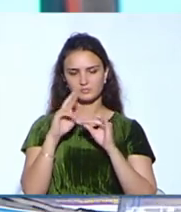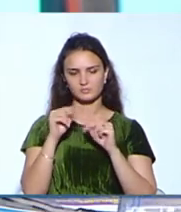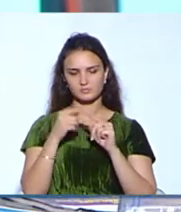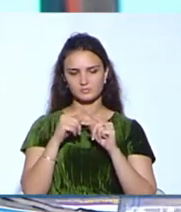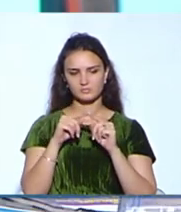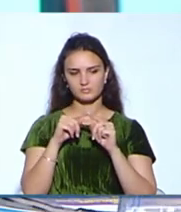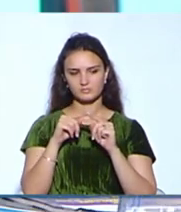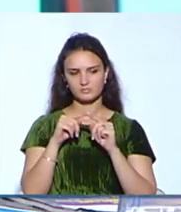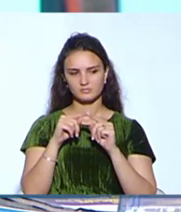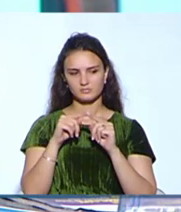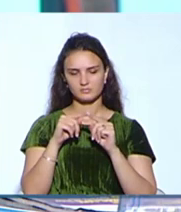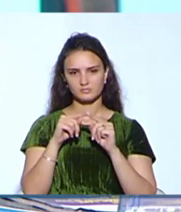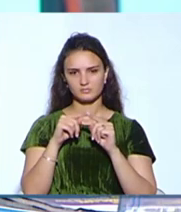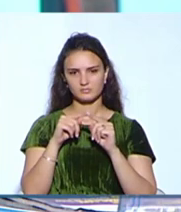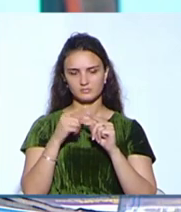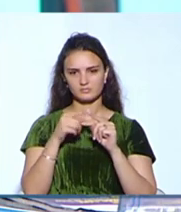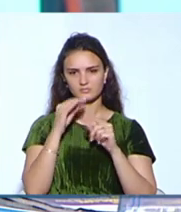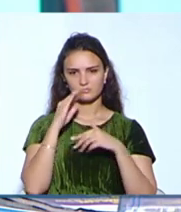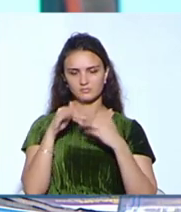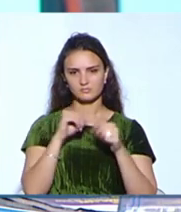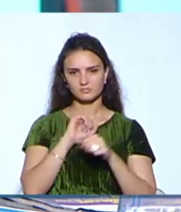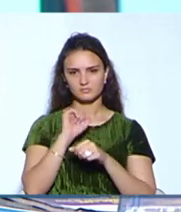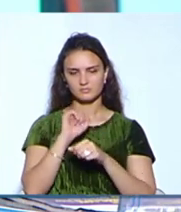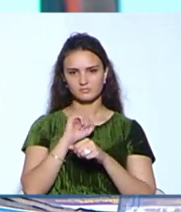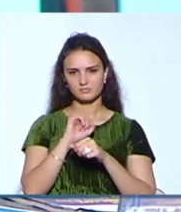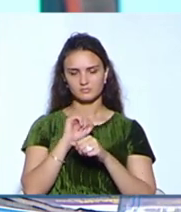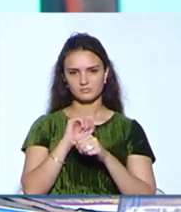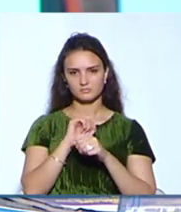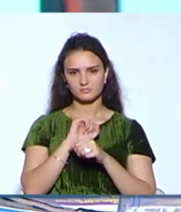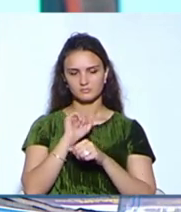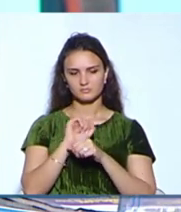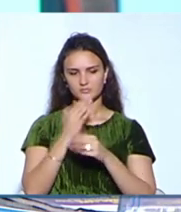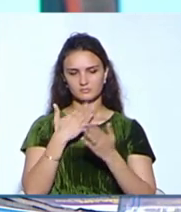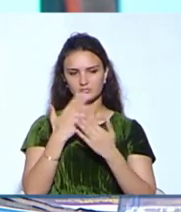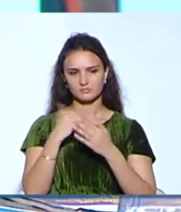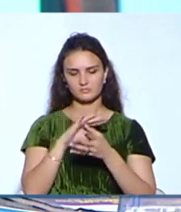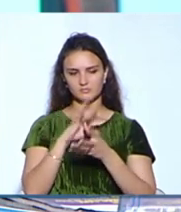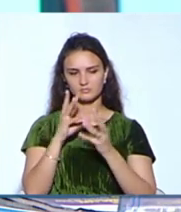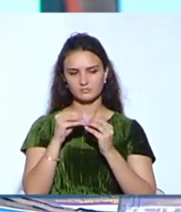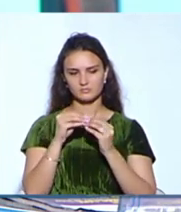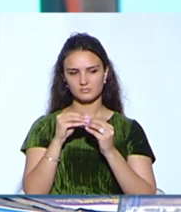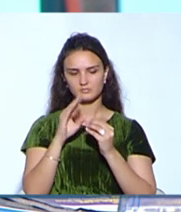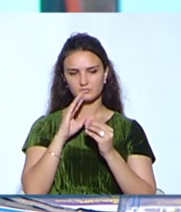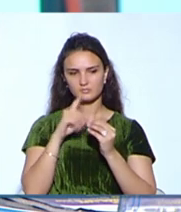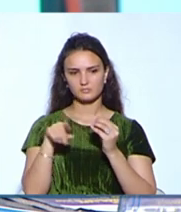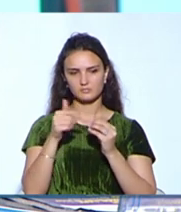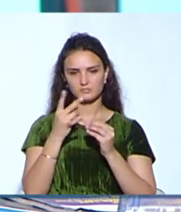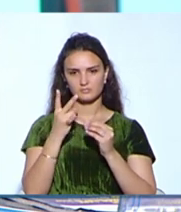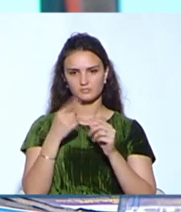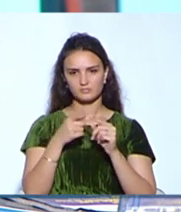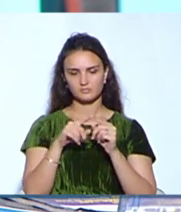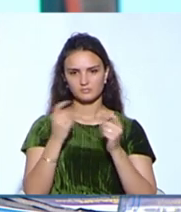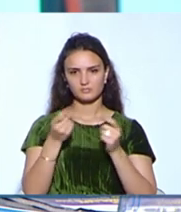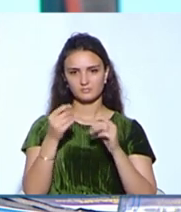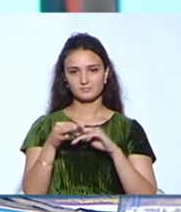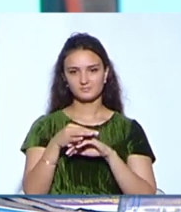შეხეთი მოხდა ჩემგანო. ამის შემდეგ შეწყვიტა ურთიერთობა, მე მგონი ყველა გოგოსთან, და როგორ უნდა